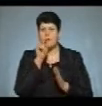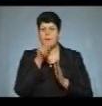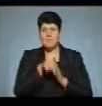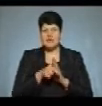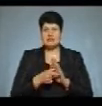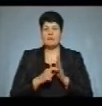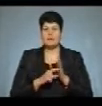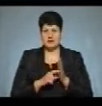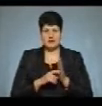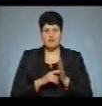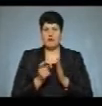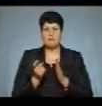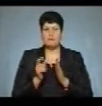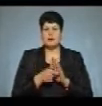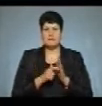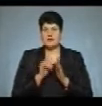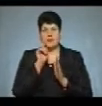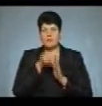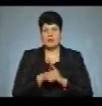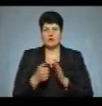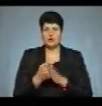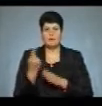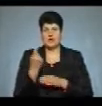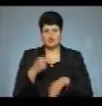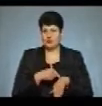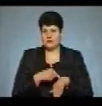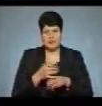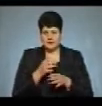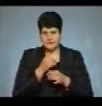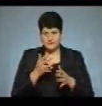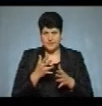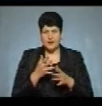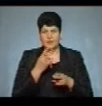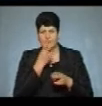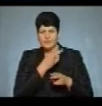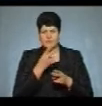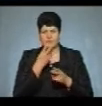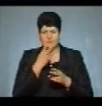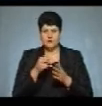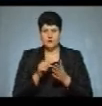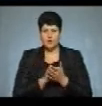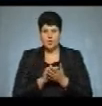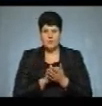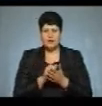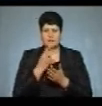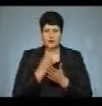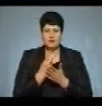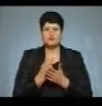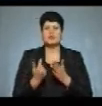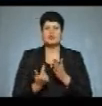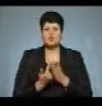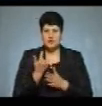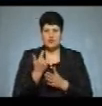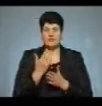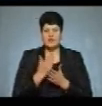приміщення. В приміщення вони не попали десь до першої години, але все-таки пред'являли якісь документи легативні, що вони знову ж таки